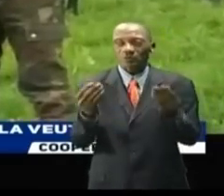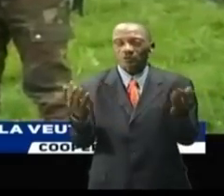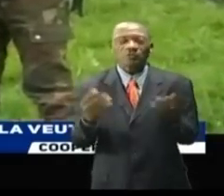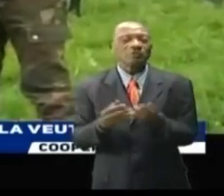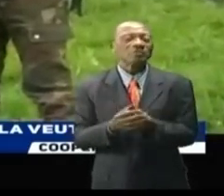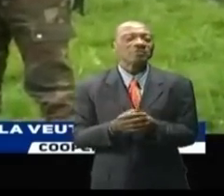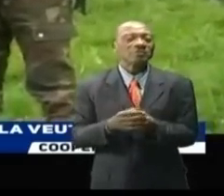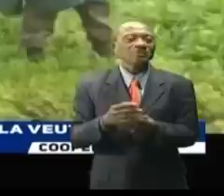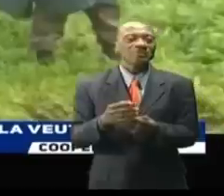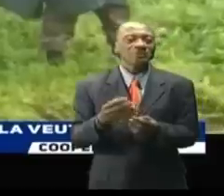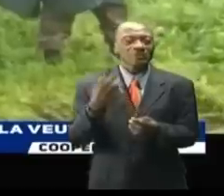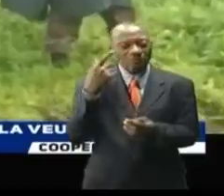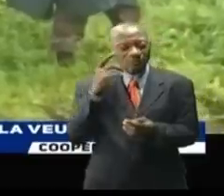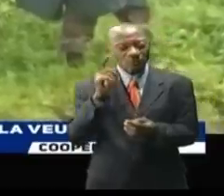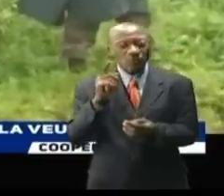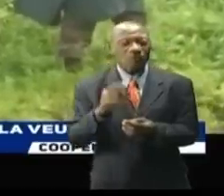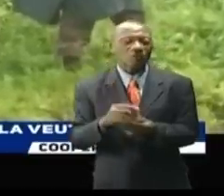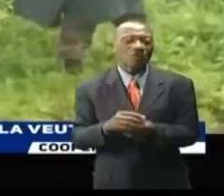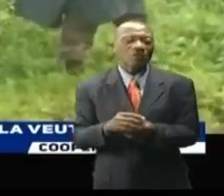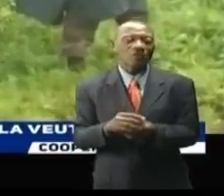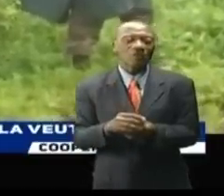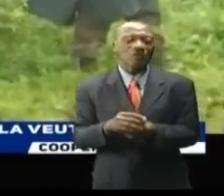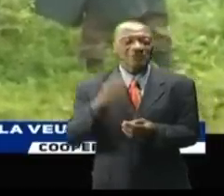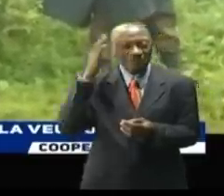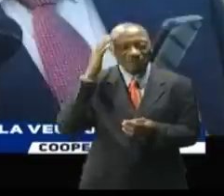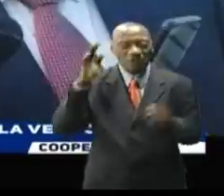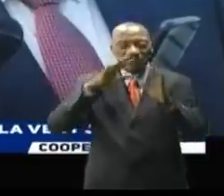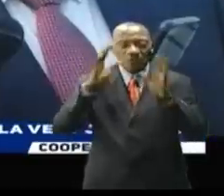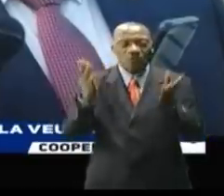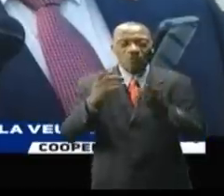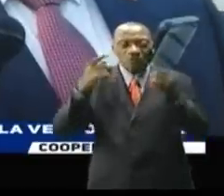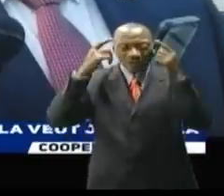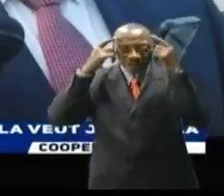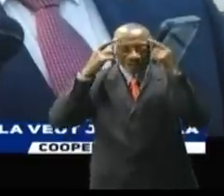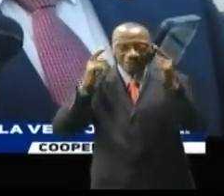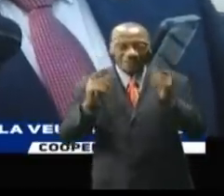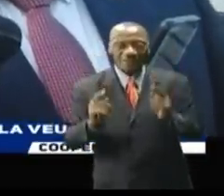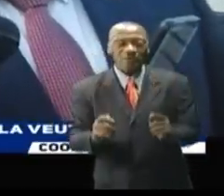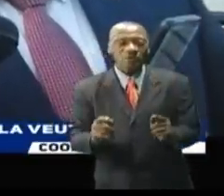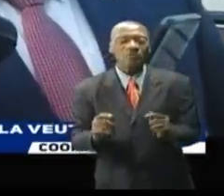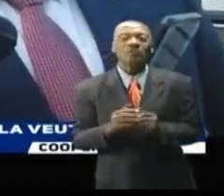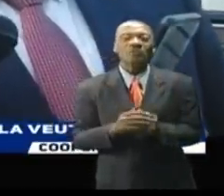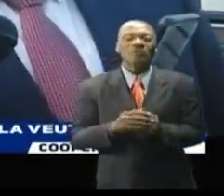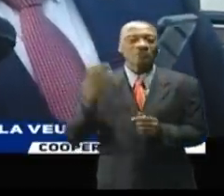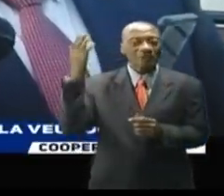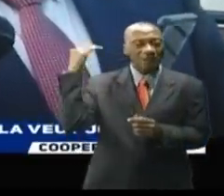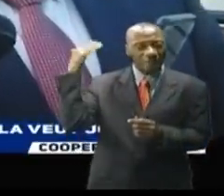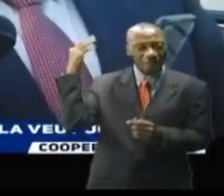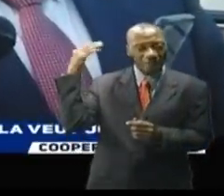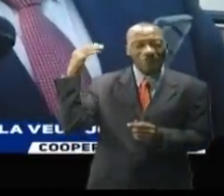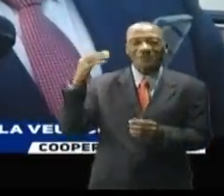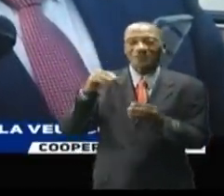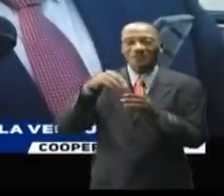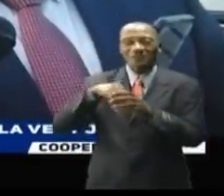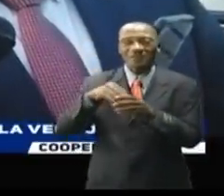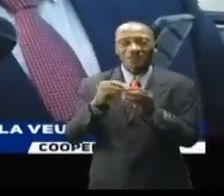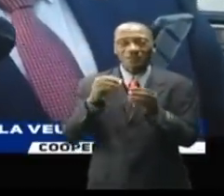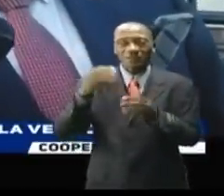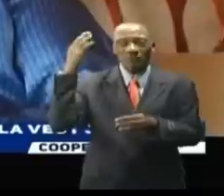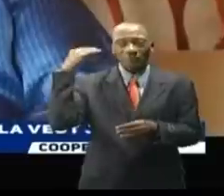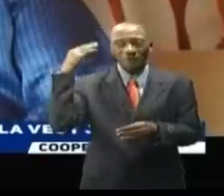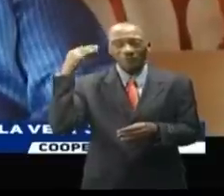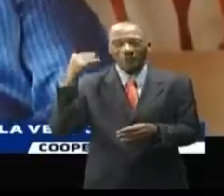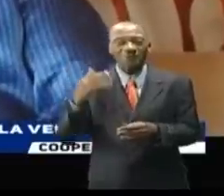détails, y compris des décisions souveraines que tout étant est censé respecter et